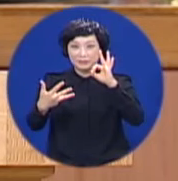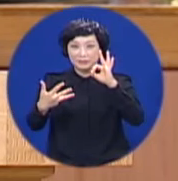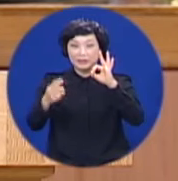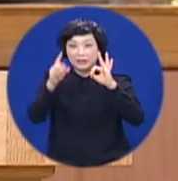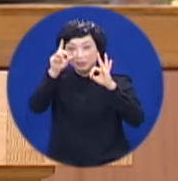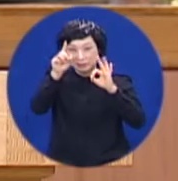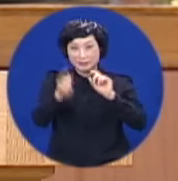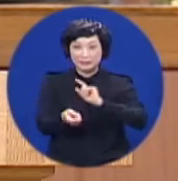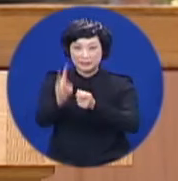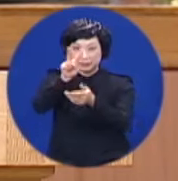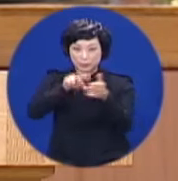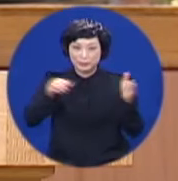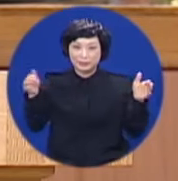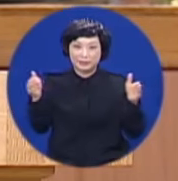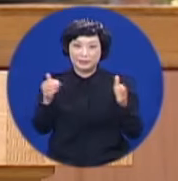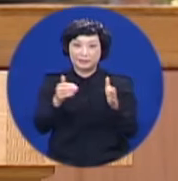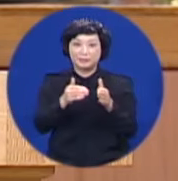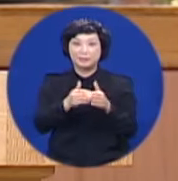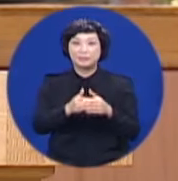한 절을